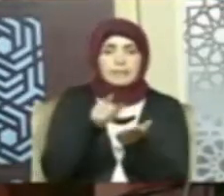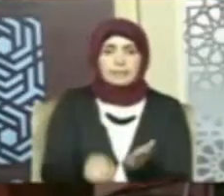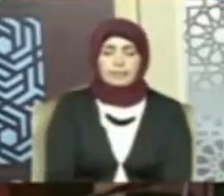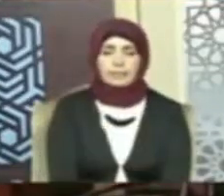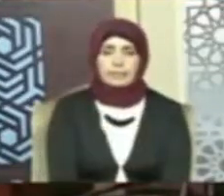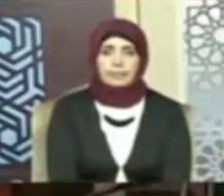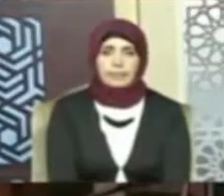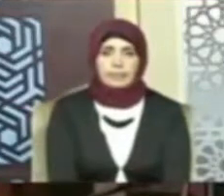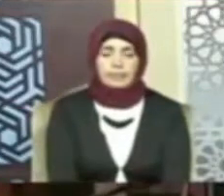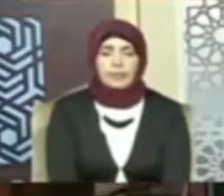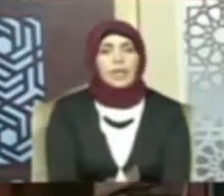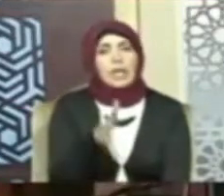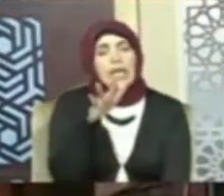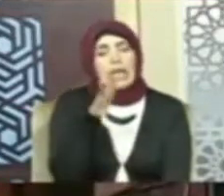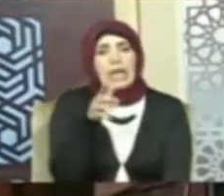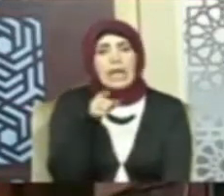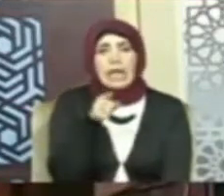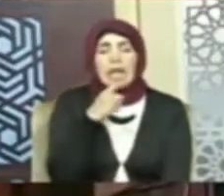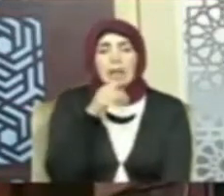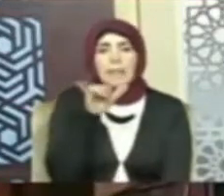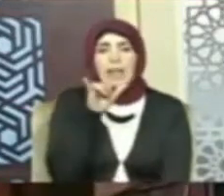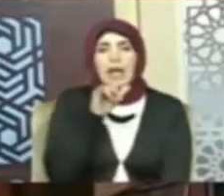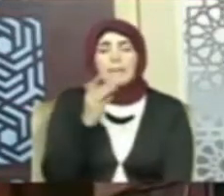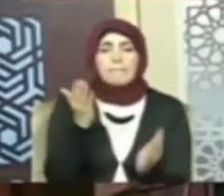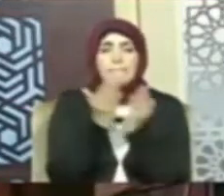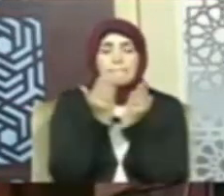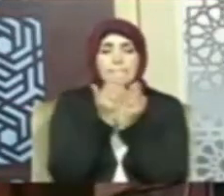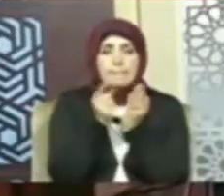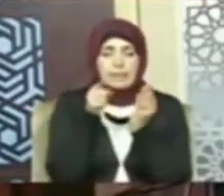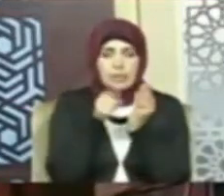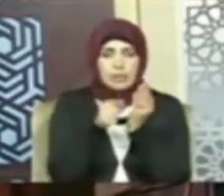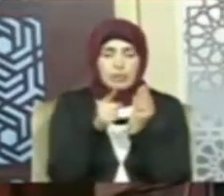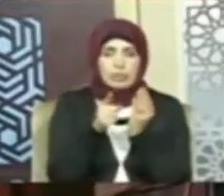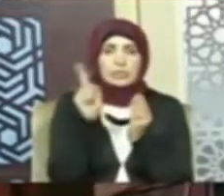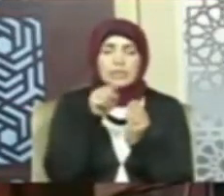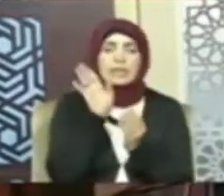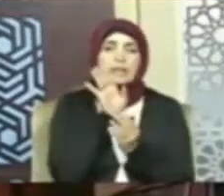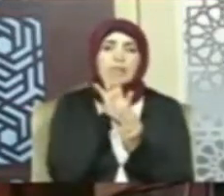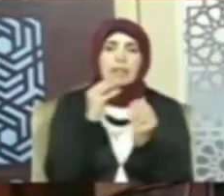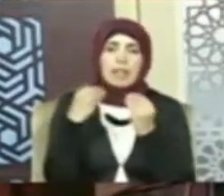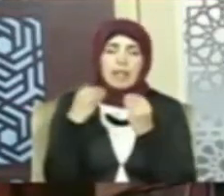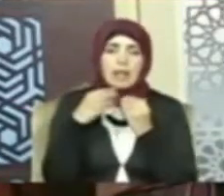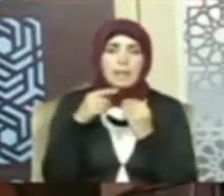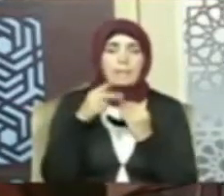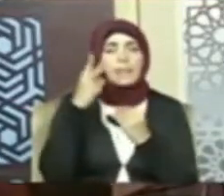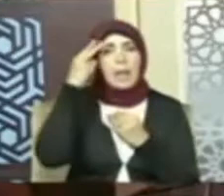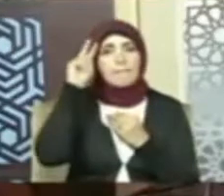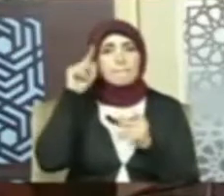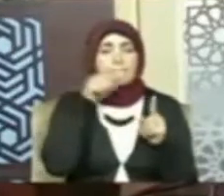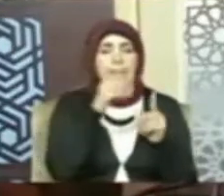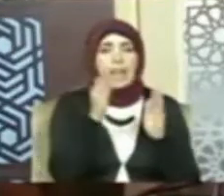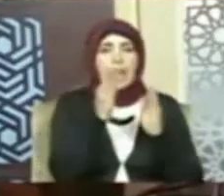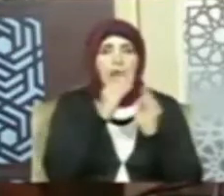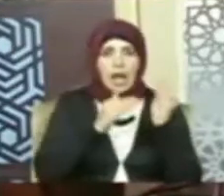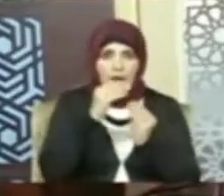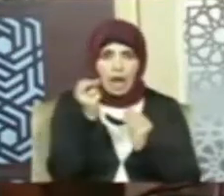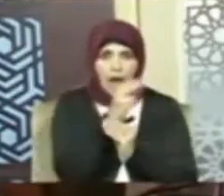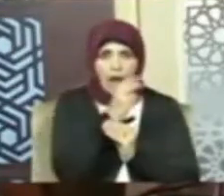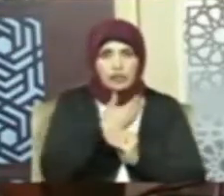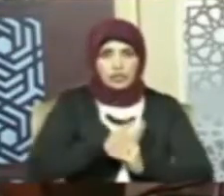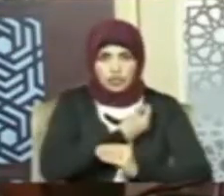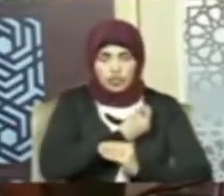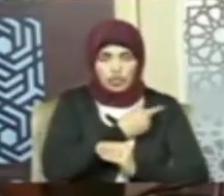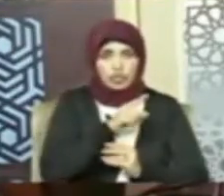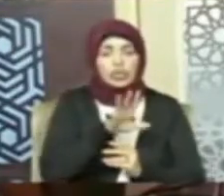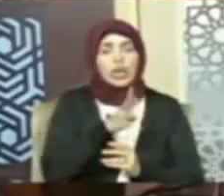لعل من أهم الدروس التي تعلمناها من الحج، سواء من حج أو